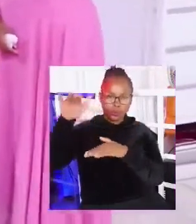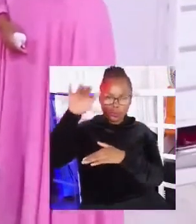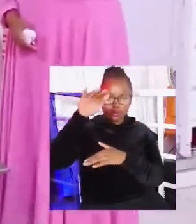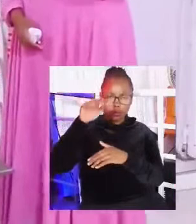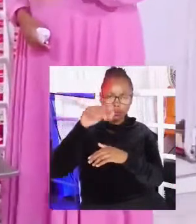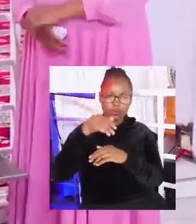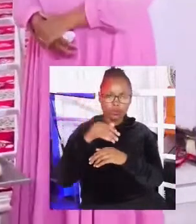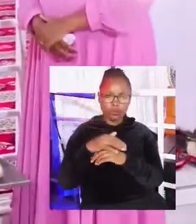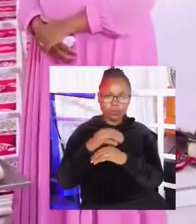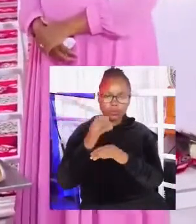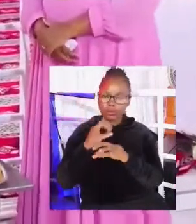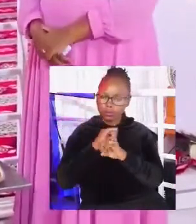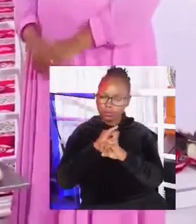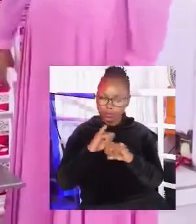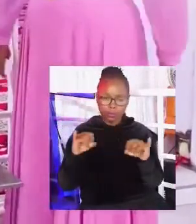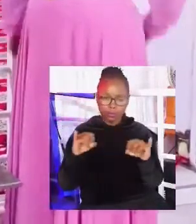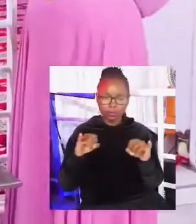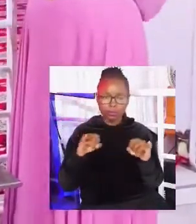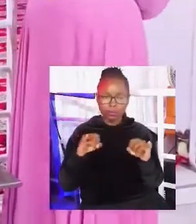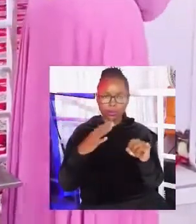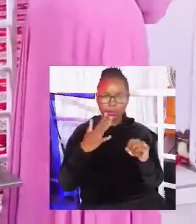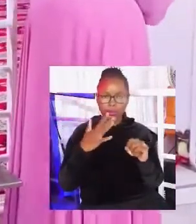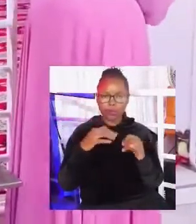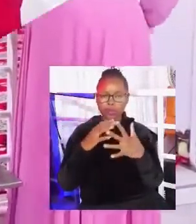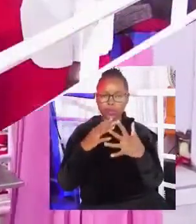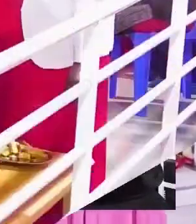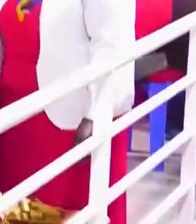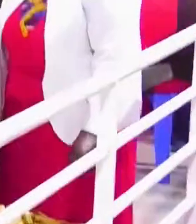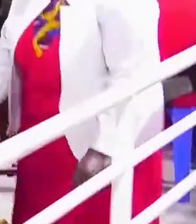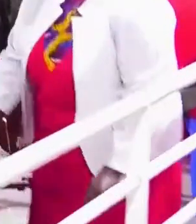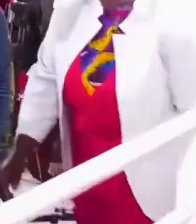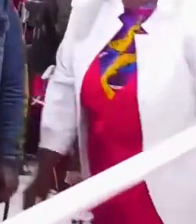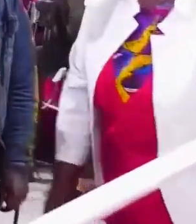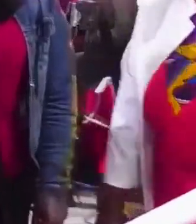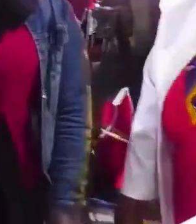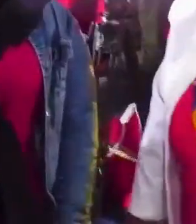nĩ ĩtheragia, nĩ yamũraga na nĩ yohoraga.